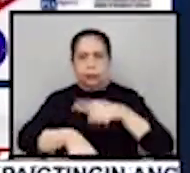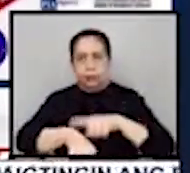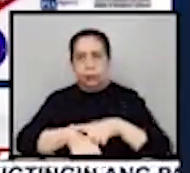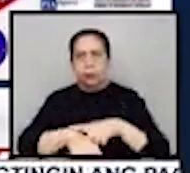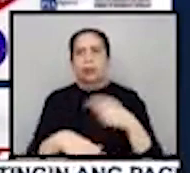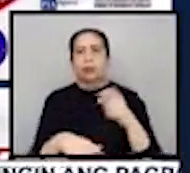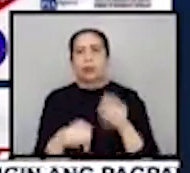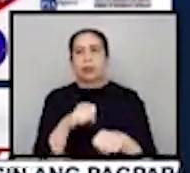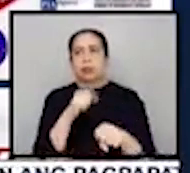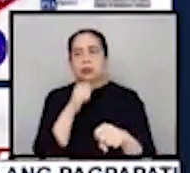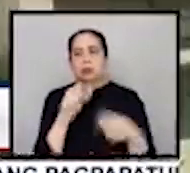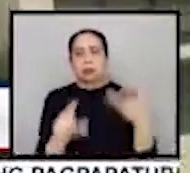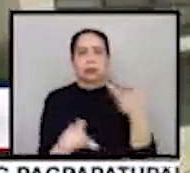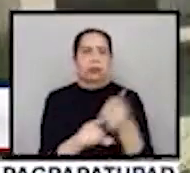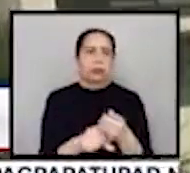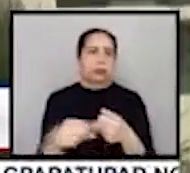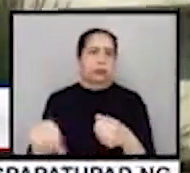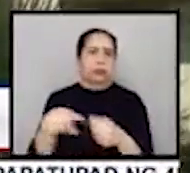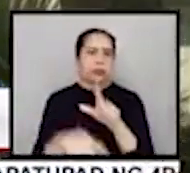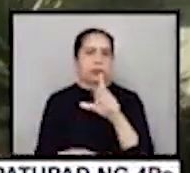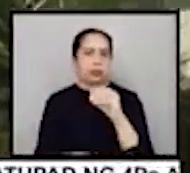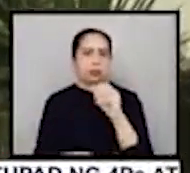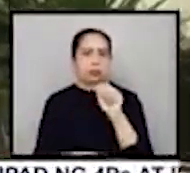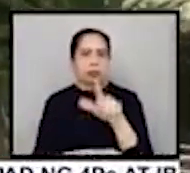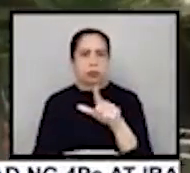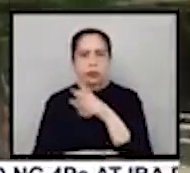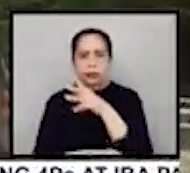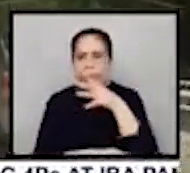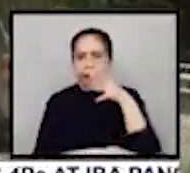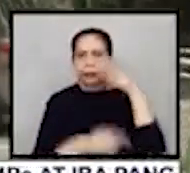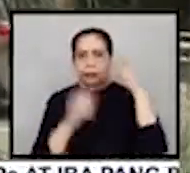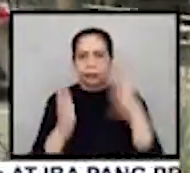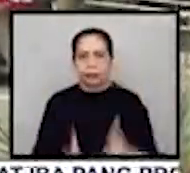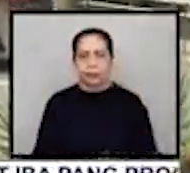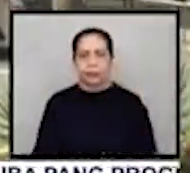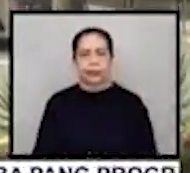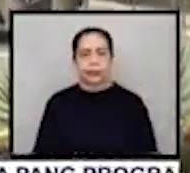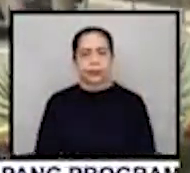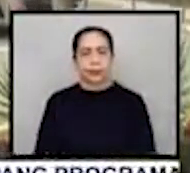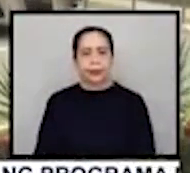po yung local farmer. Clazel